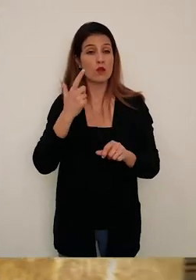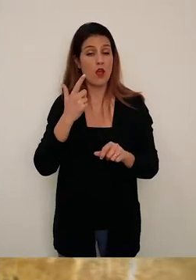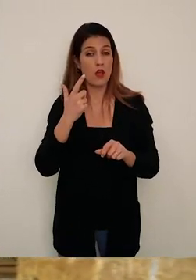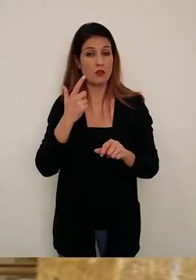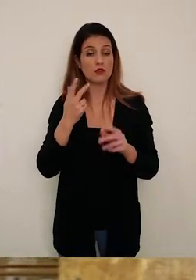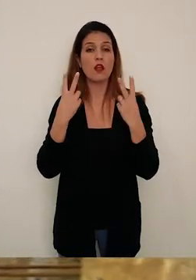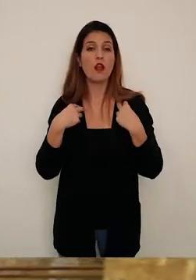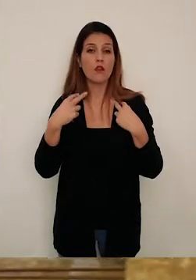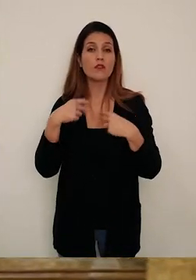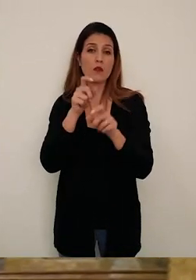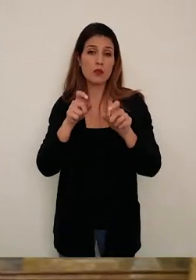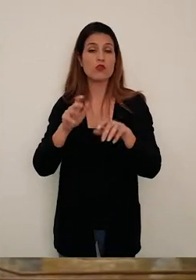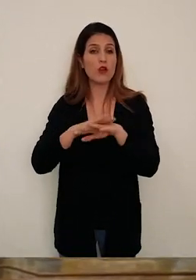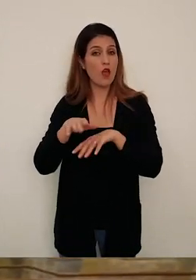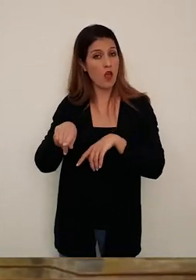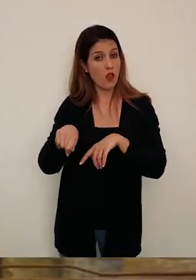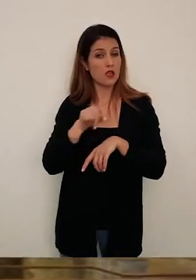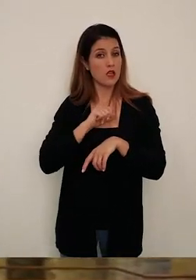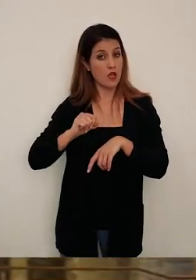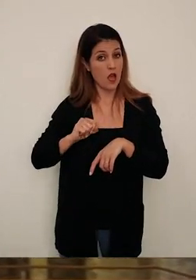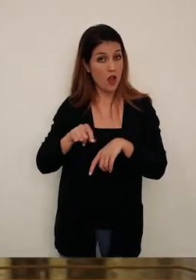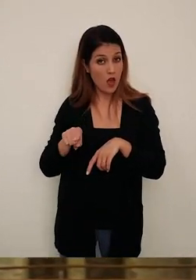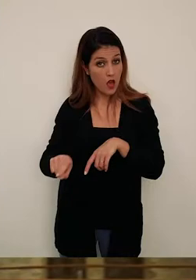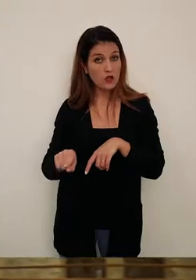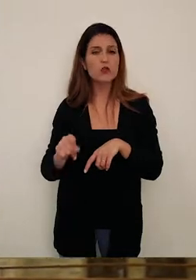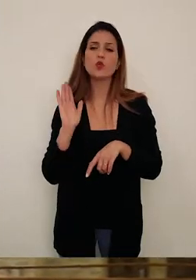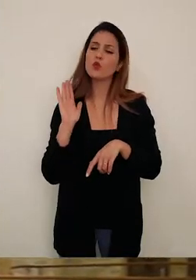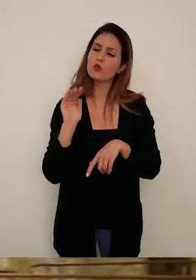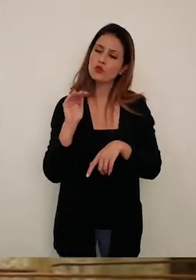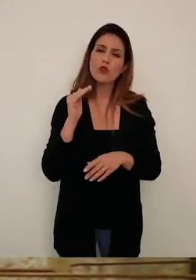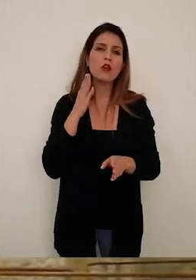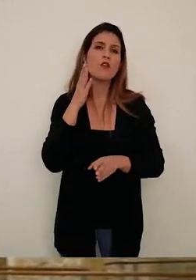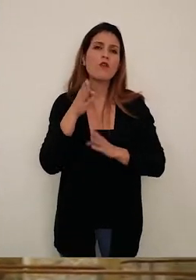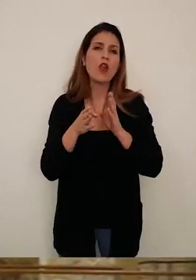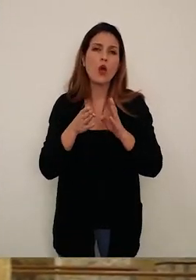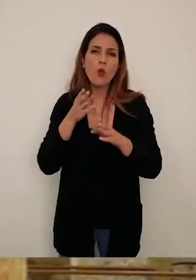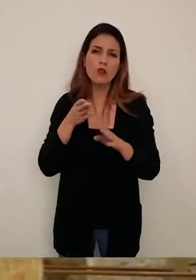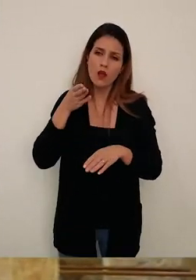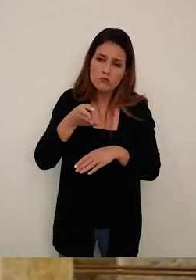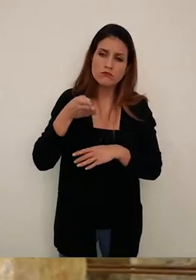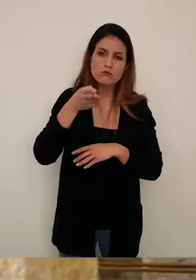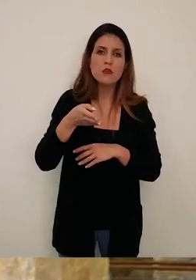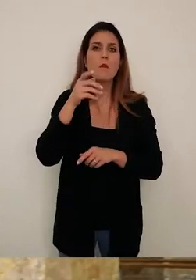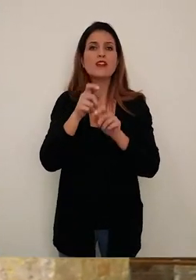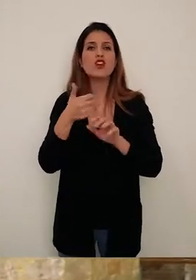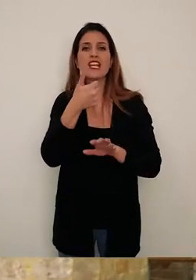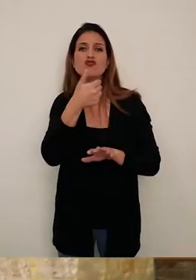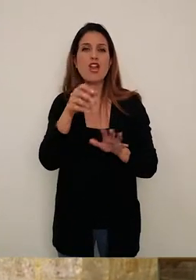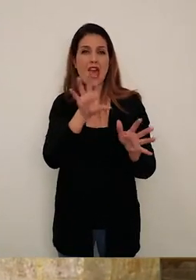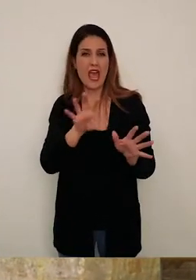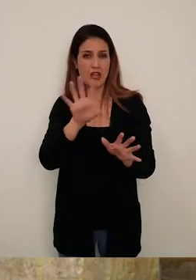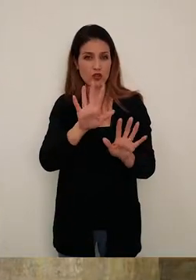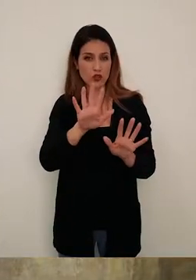Importantissimo nella vita sociale e lavorativa delle genti del posto, il frantoio era quotidianamente frequentato da almeno 100